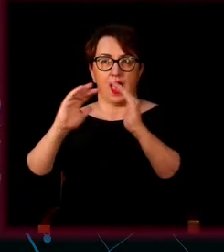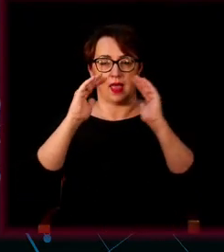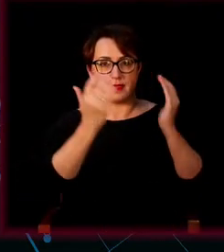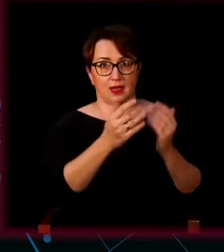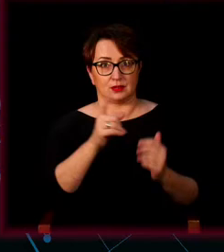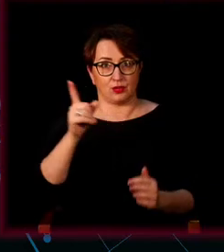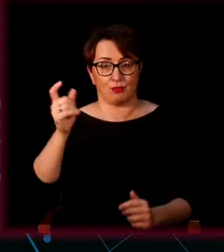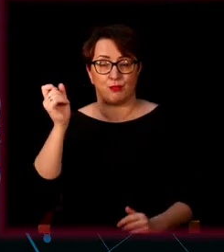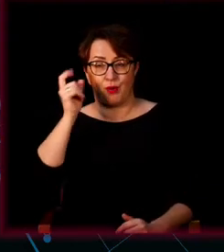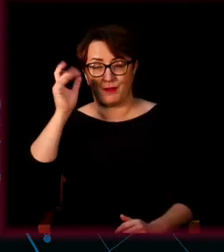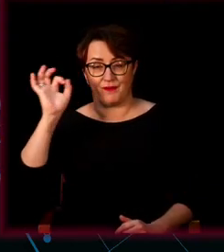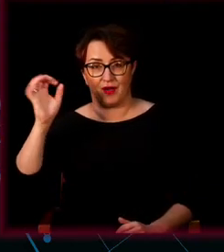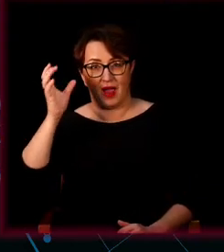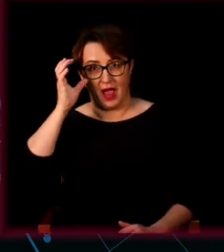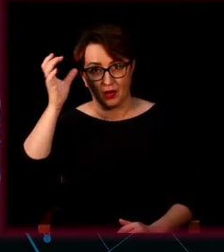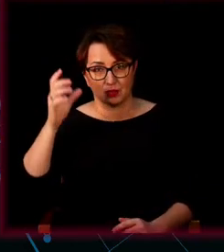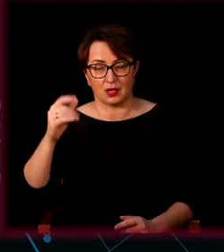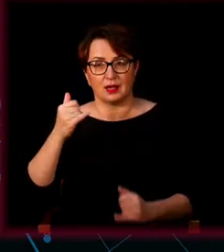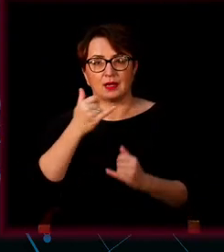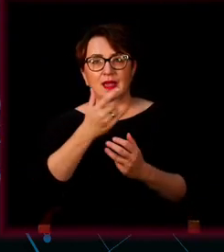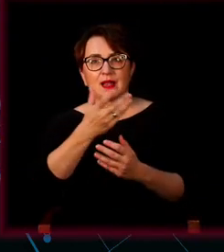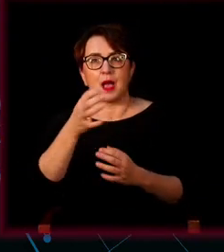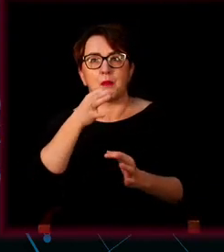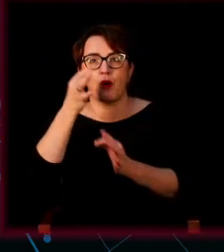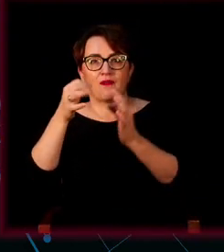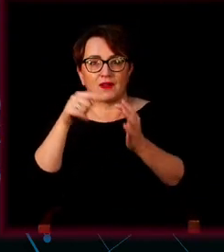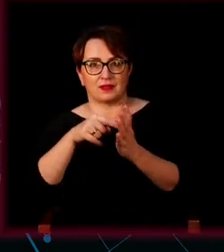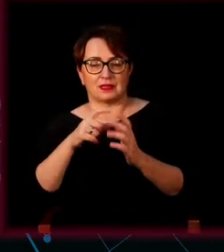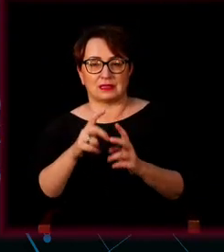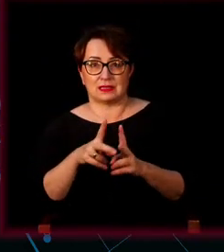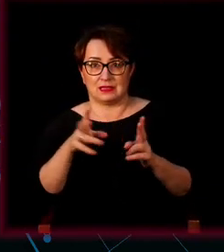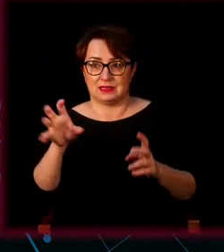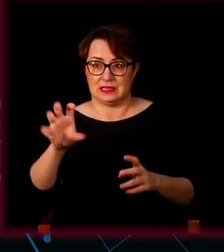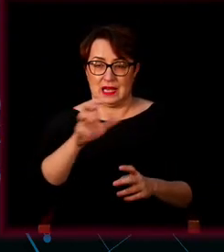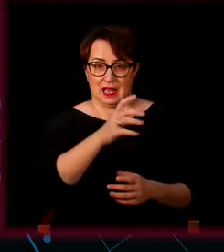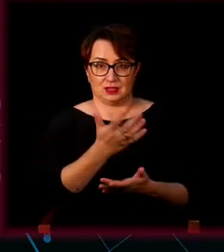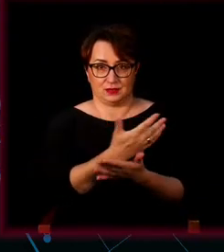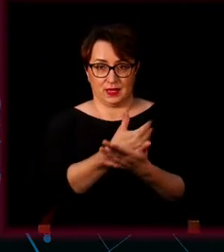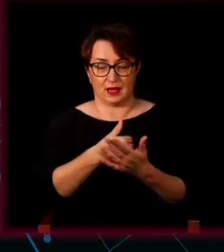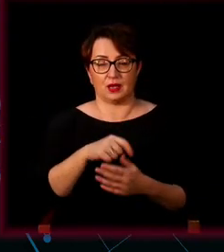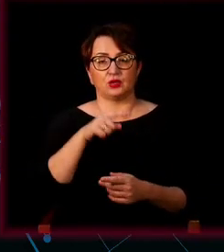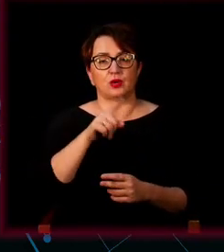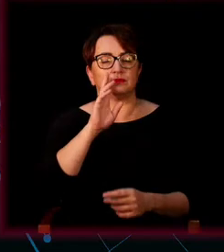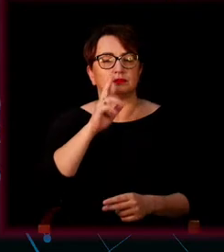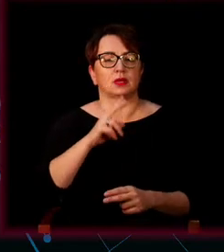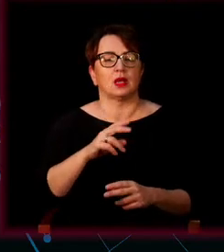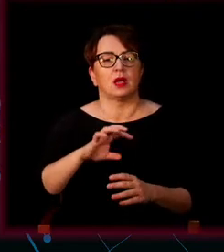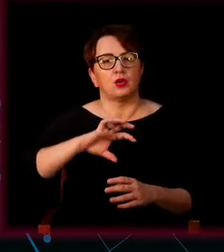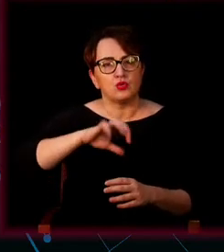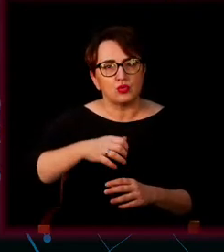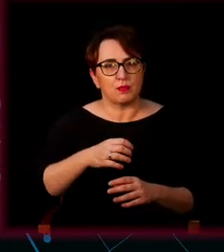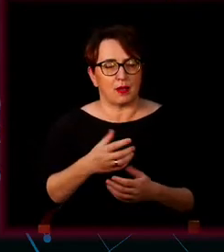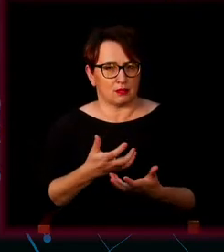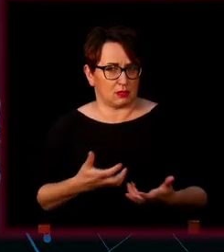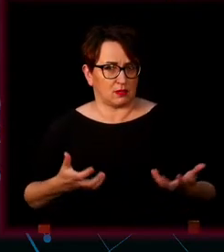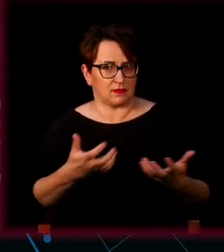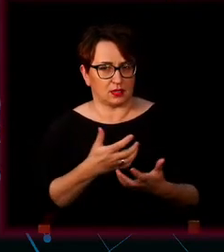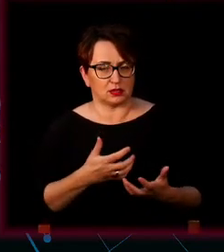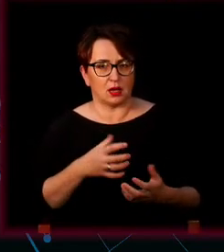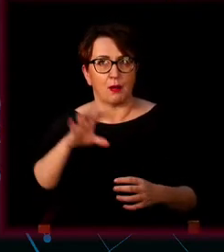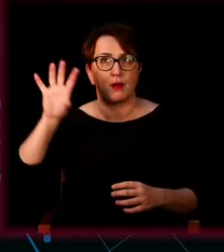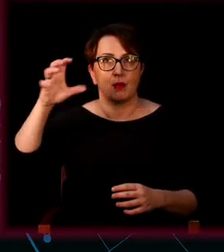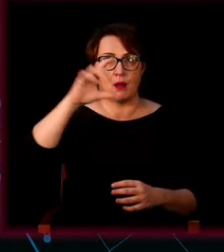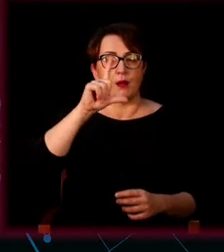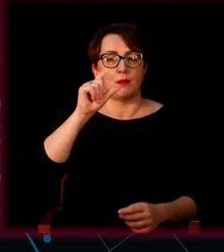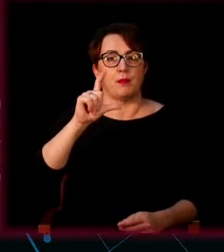Le Guin, spajającym kilka powieści z tego cyklu. A więc ta ekumena jest taką właśnie federacją planet, zrzeszającą